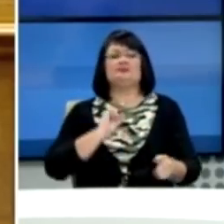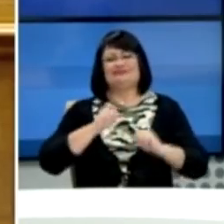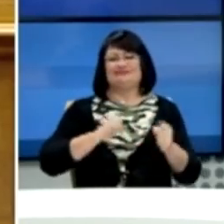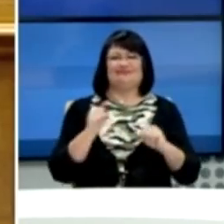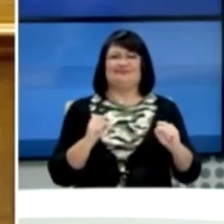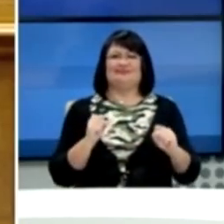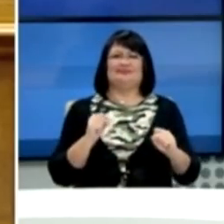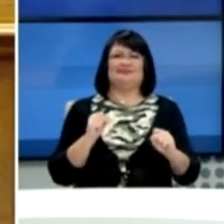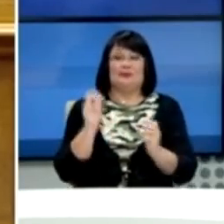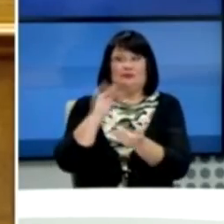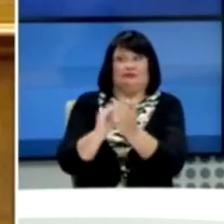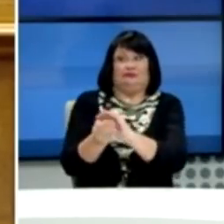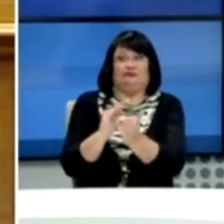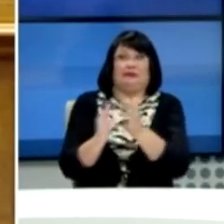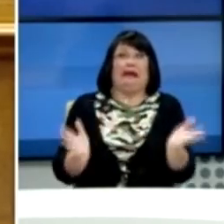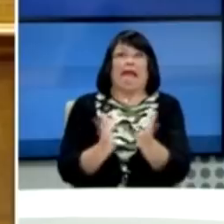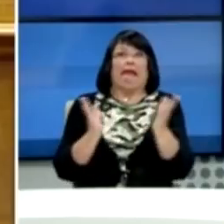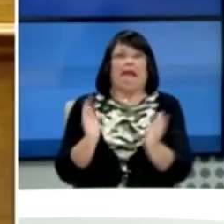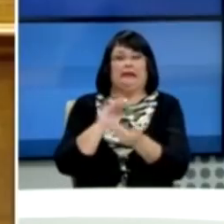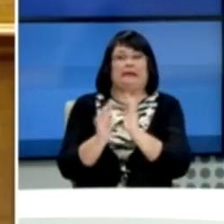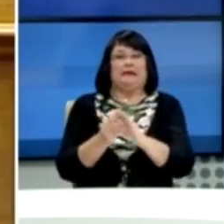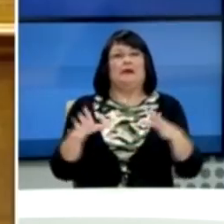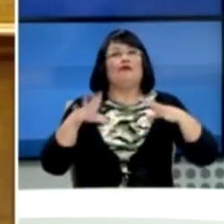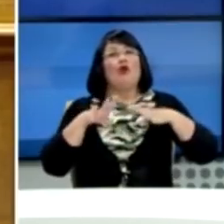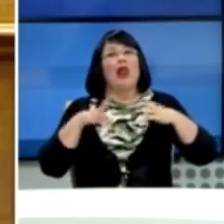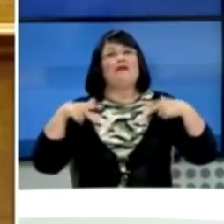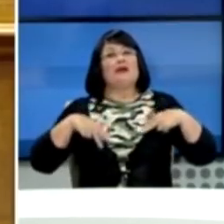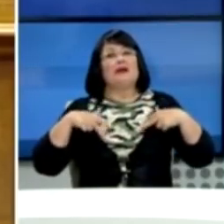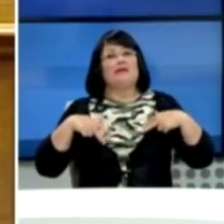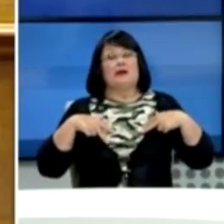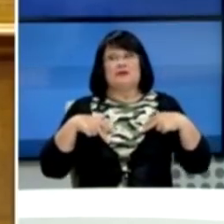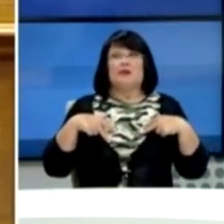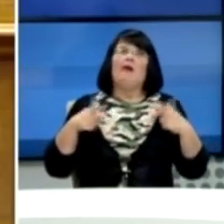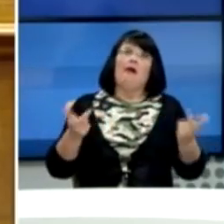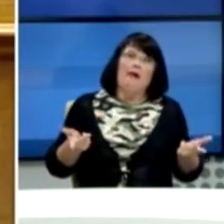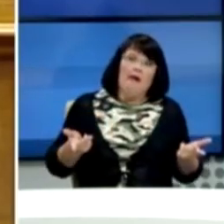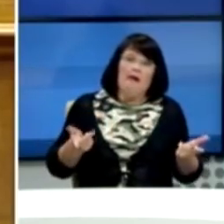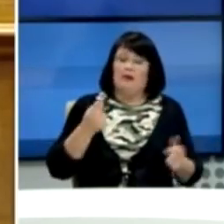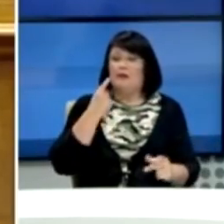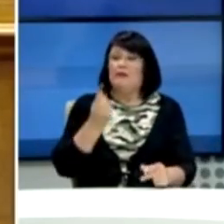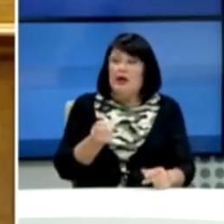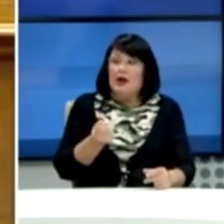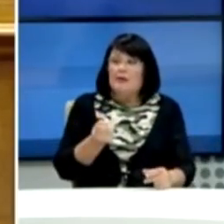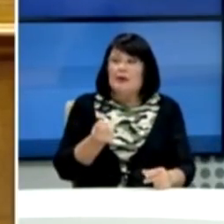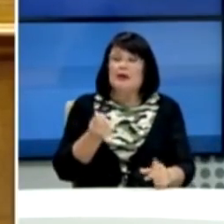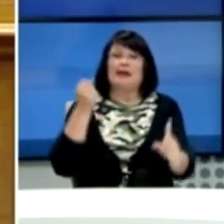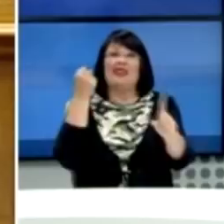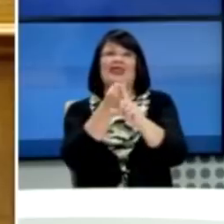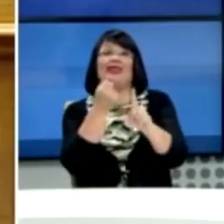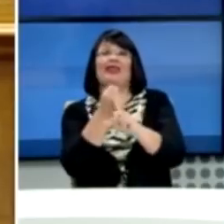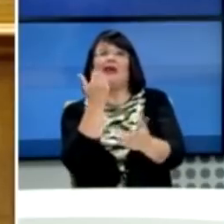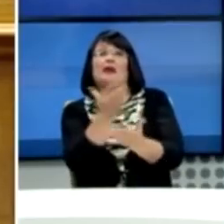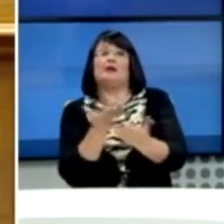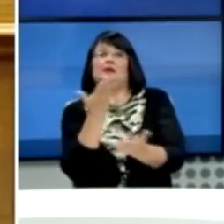αντιδραστικές θεωρίες συνωμοσίας που βολεύουν και την κυβέρνηση για να ταυτίσει την διεκδίκηση,